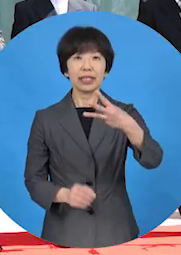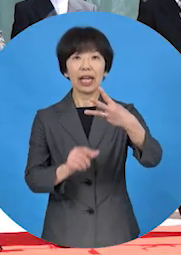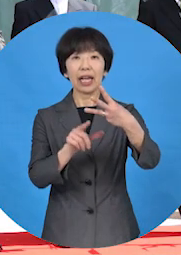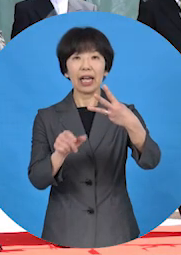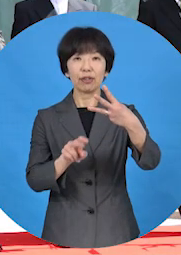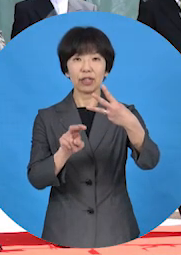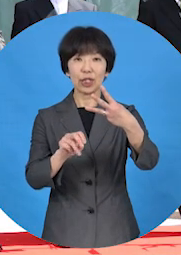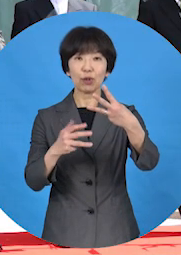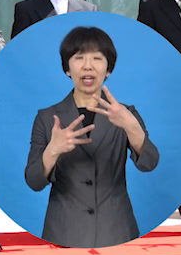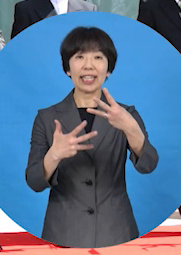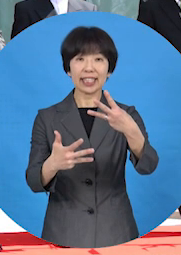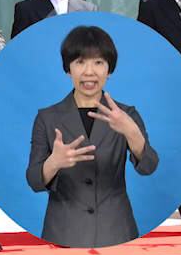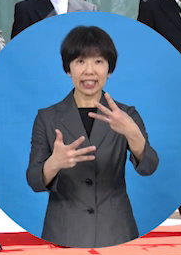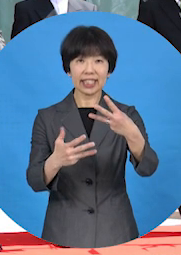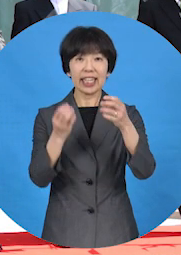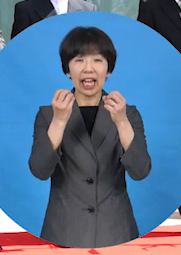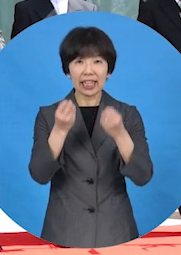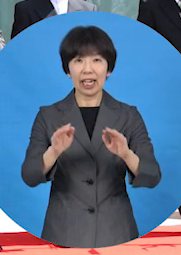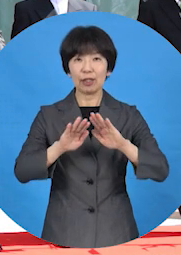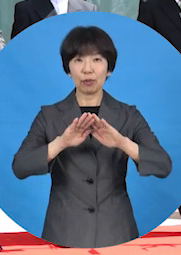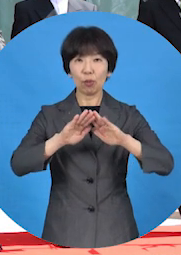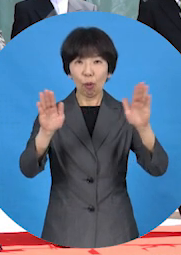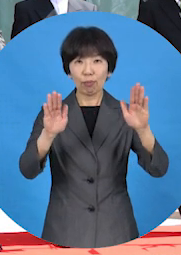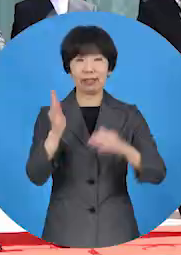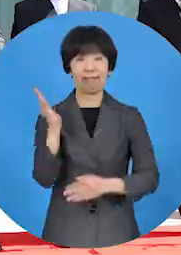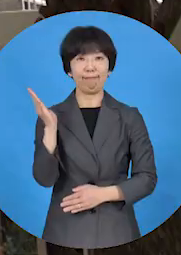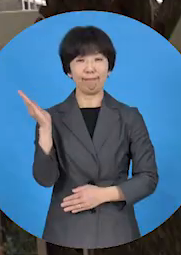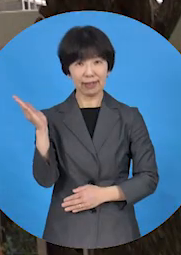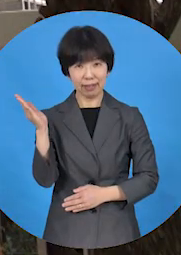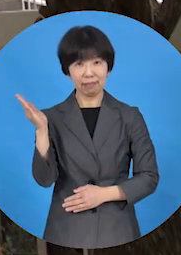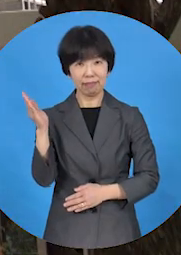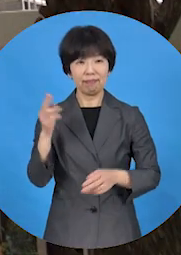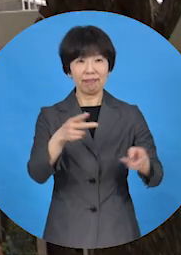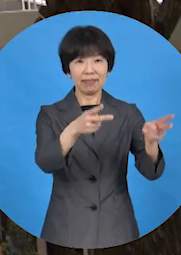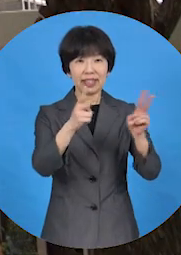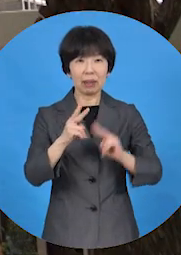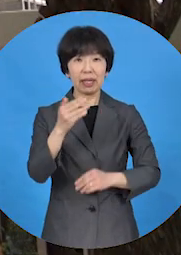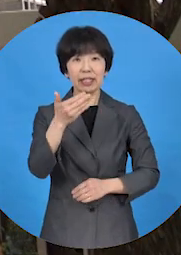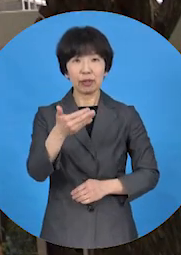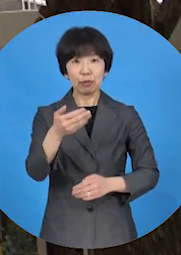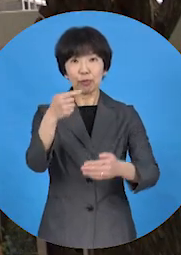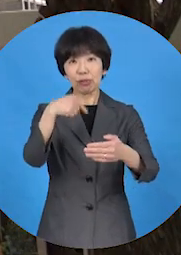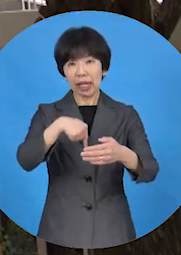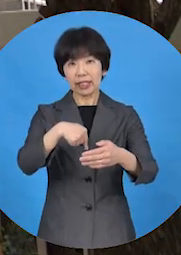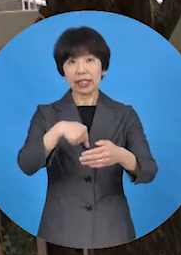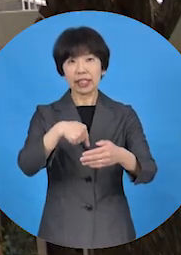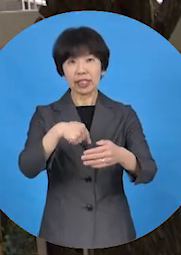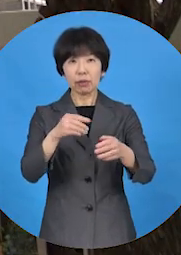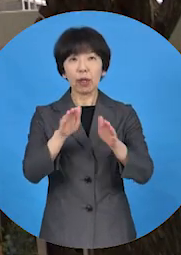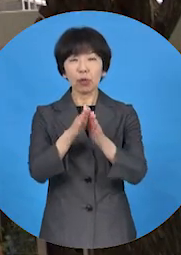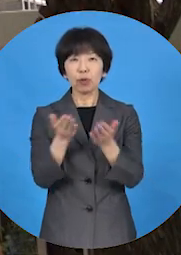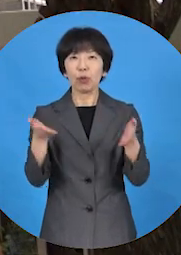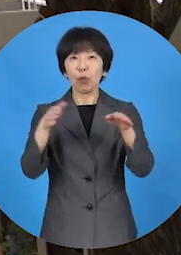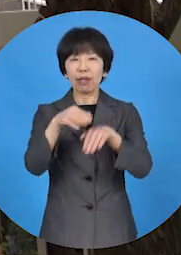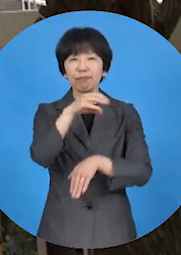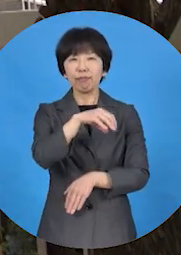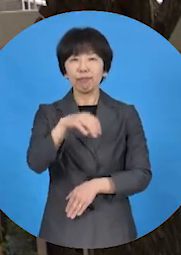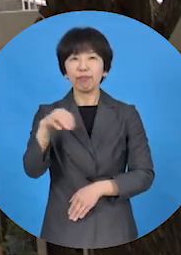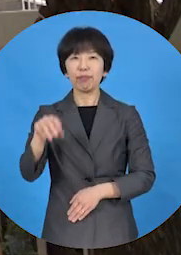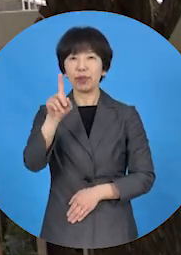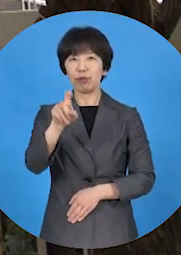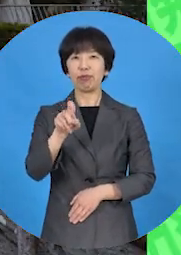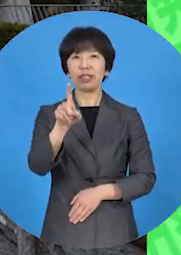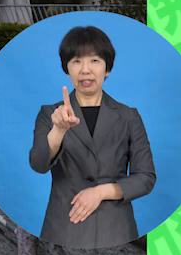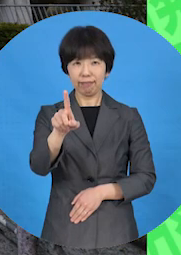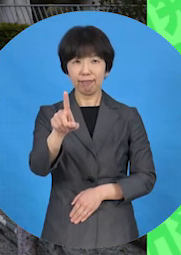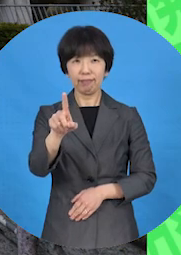3月28日にグランドオープンした中央図書館。11ある区立図書館の中心となる館は、